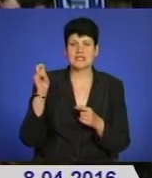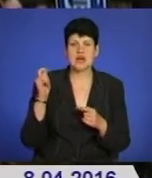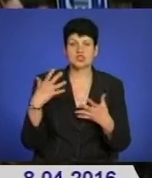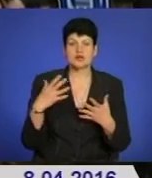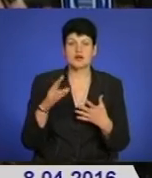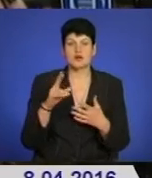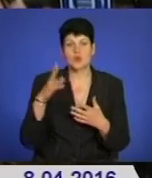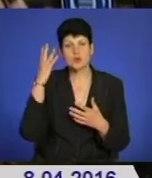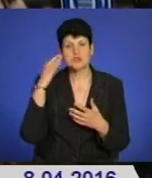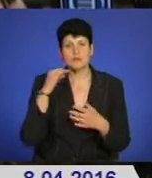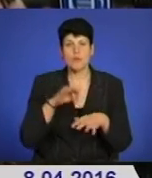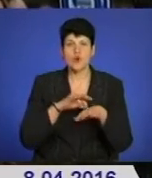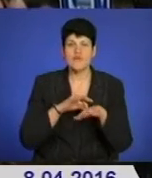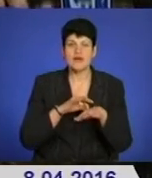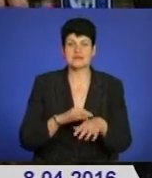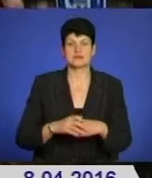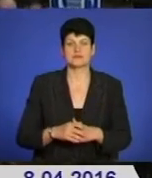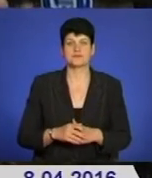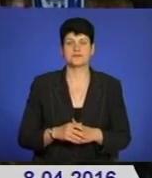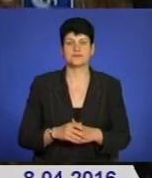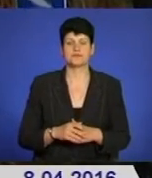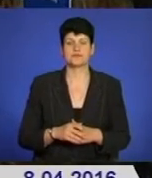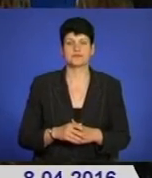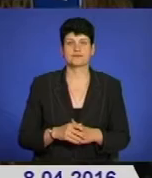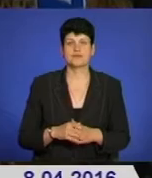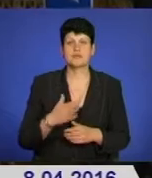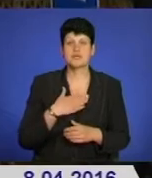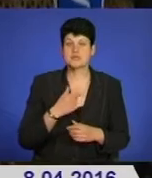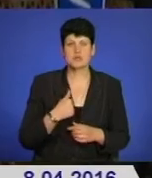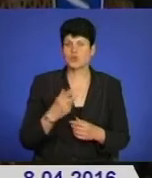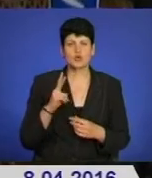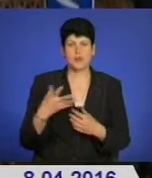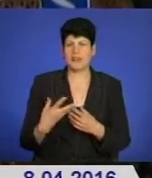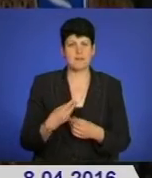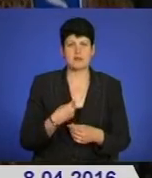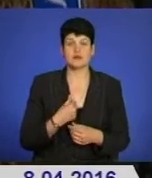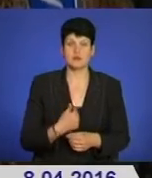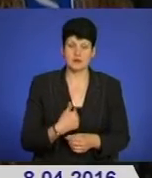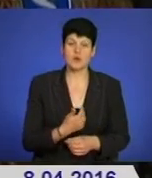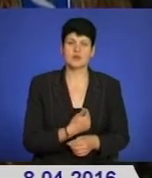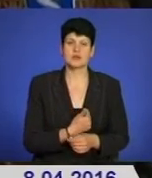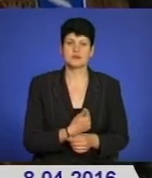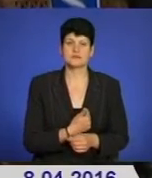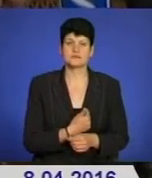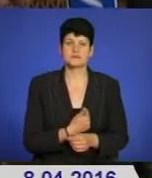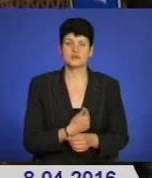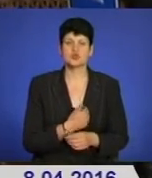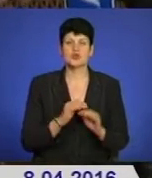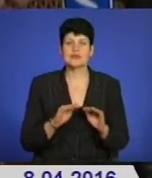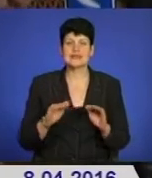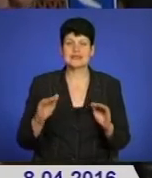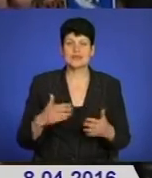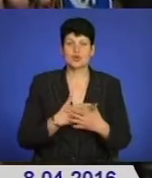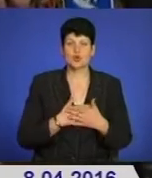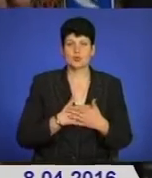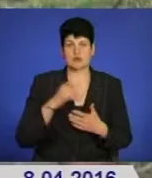козацького провести. Мені за то ніхто не платив, але я хотіла, щоб діти